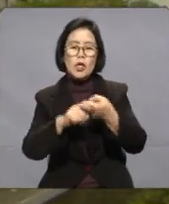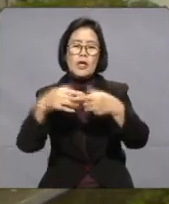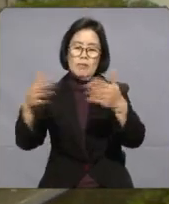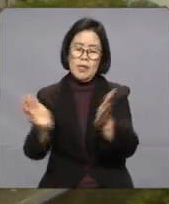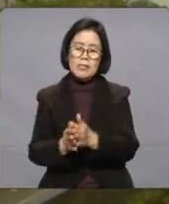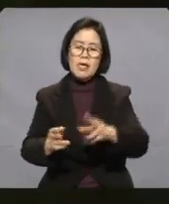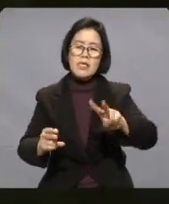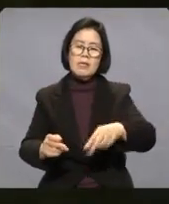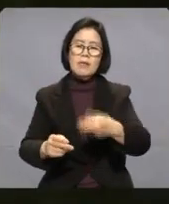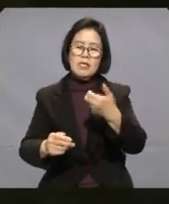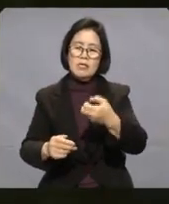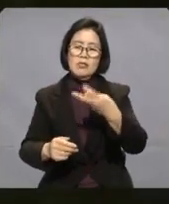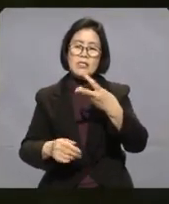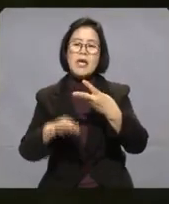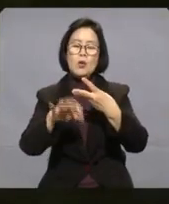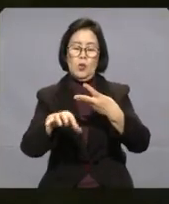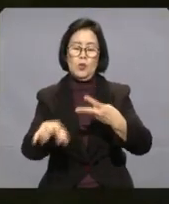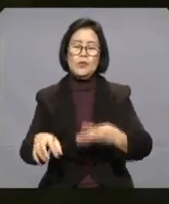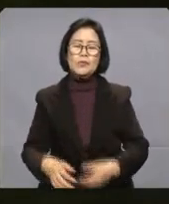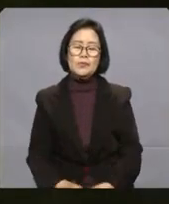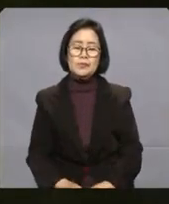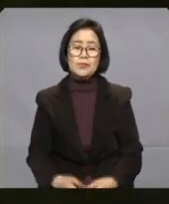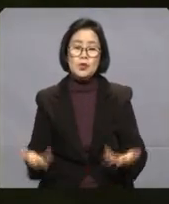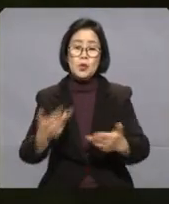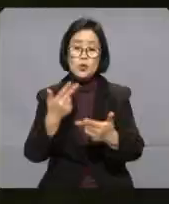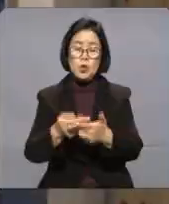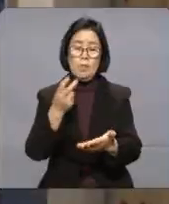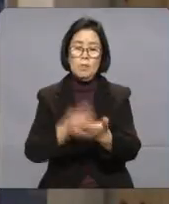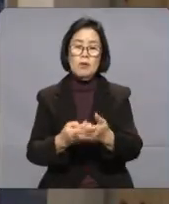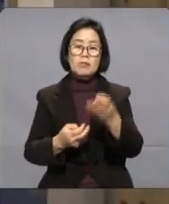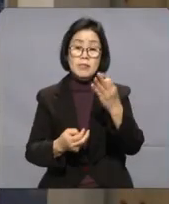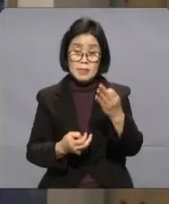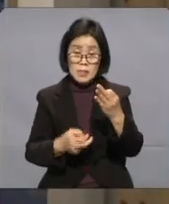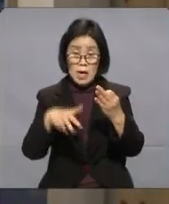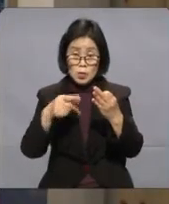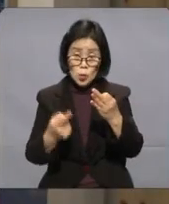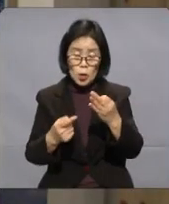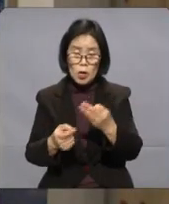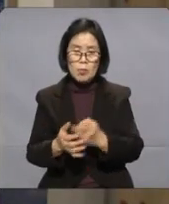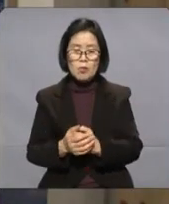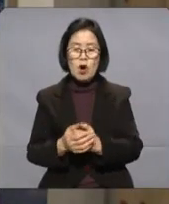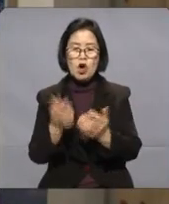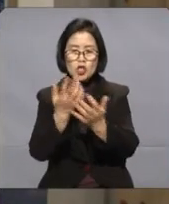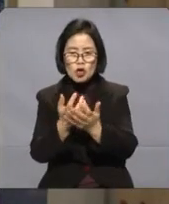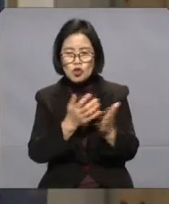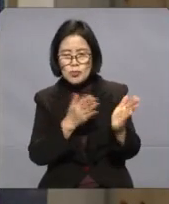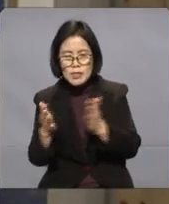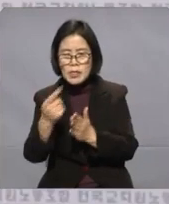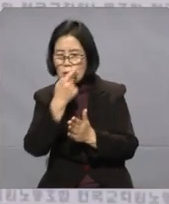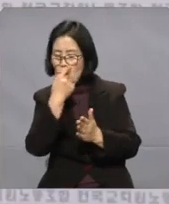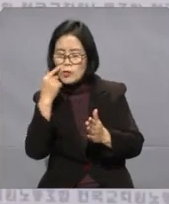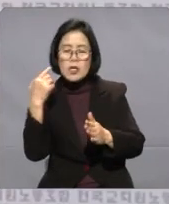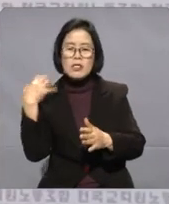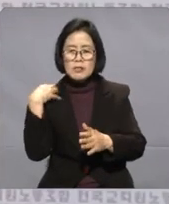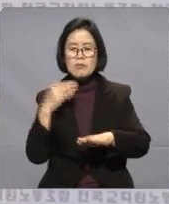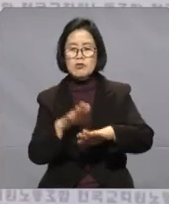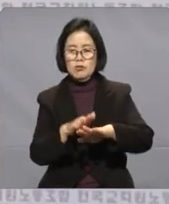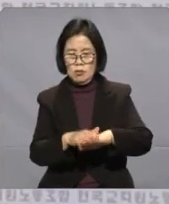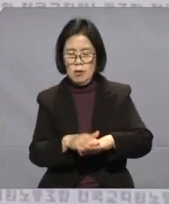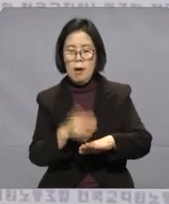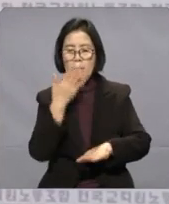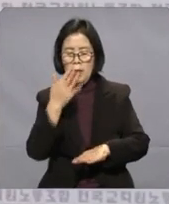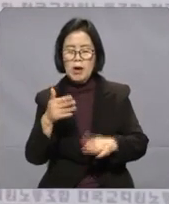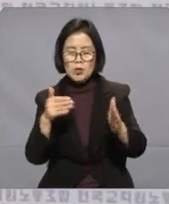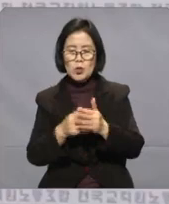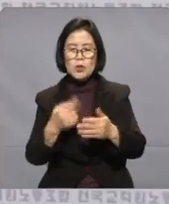연합단체 200신 세곳입니다 노동조합법 제14조에 따른 서류 비치 및 보존 의무를 이행할 수 있도록 내년